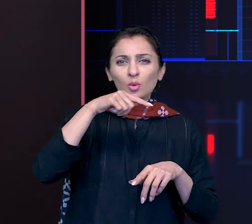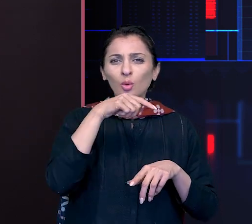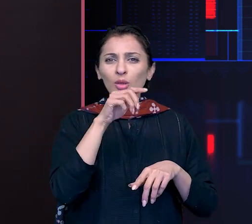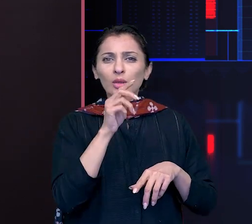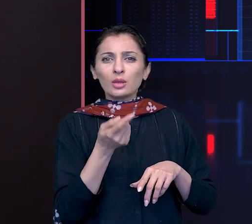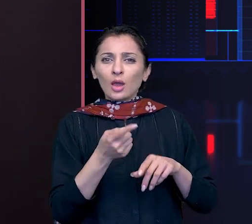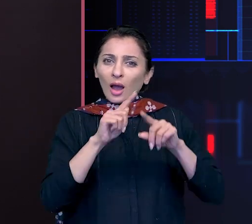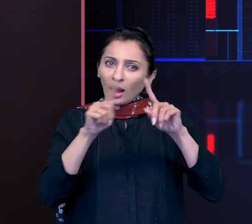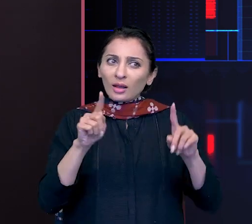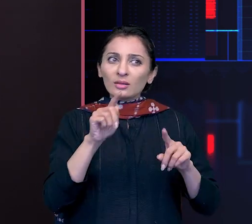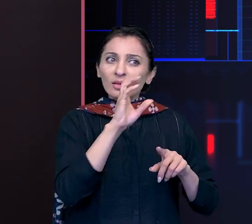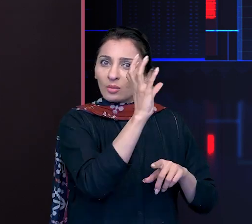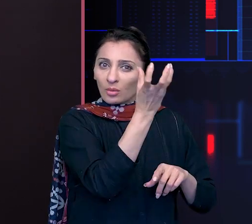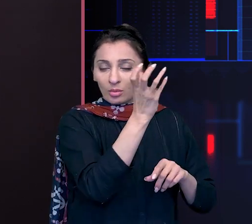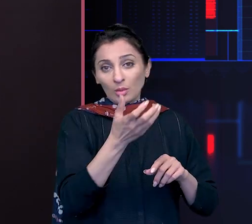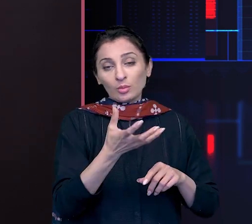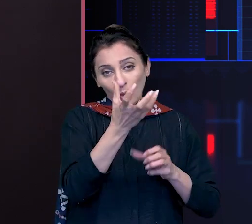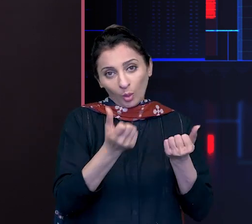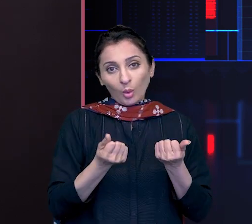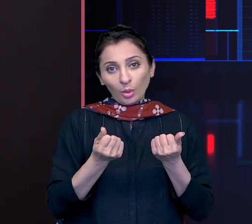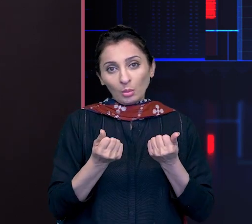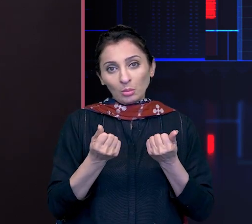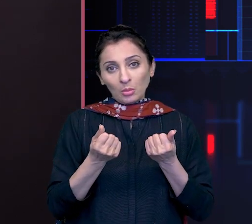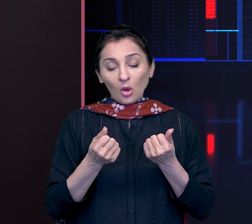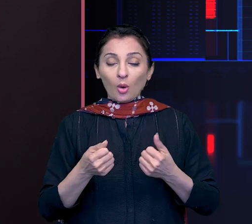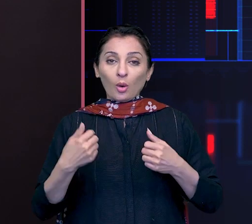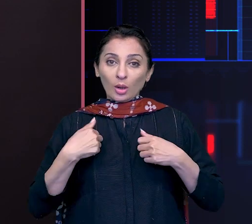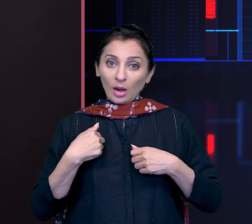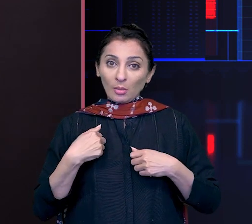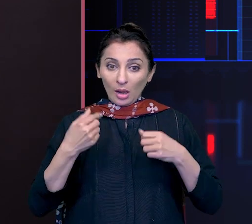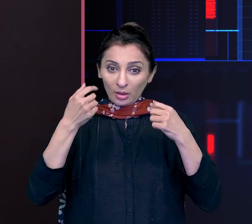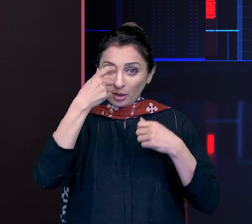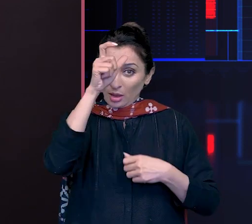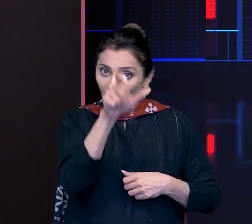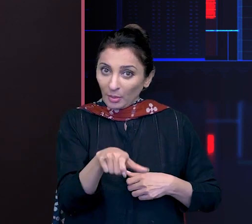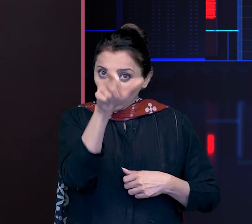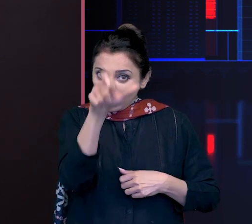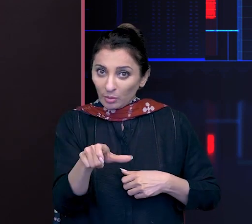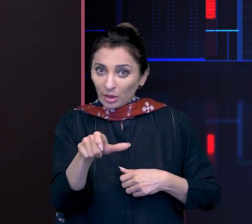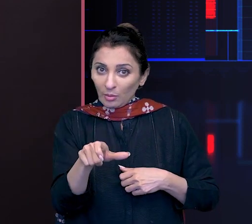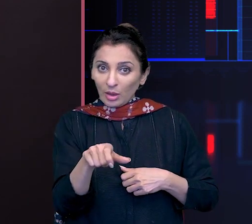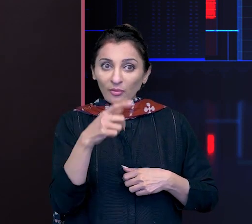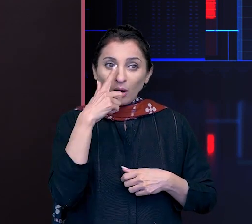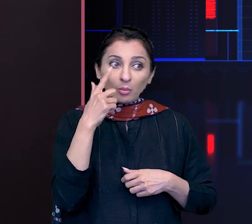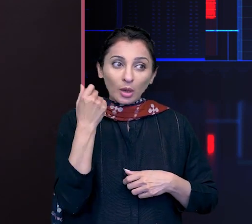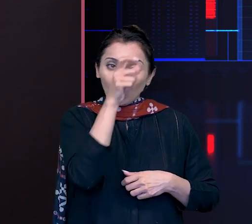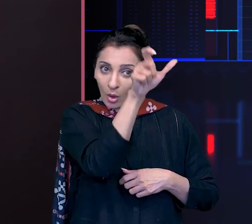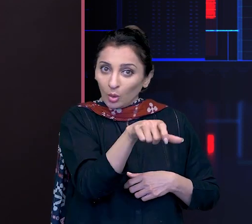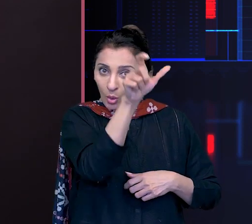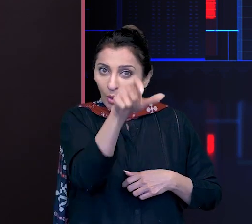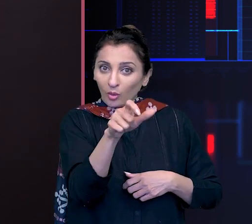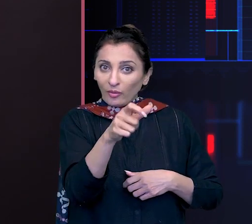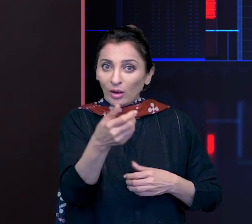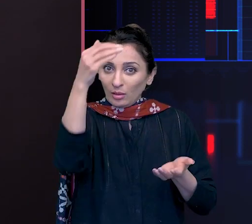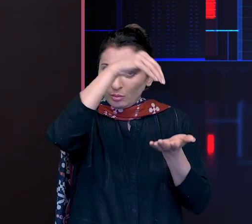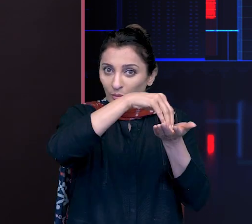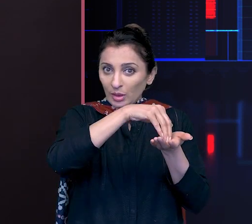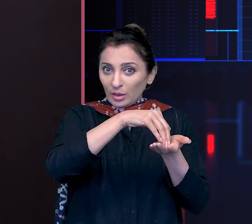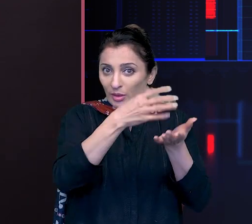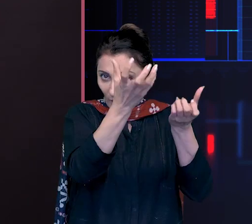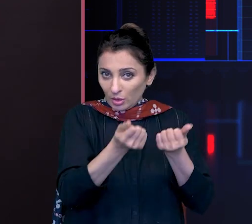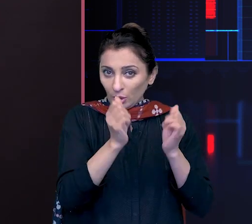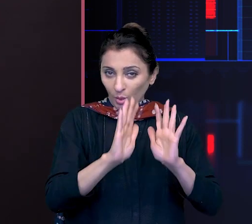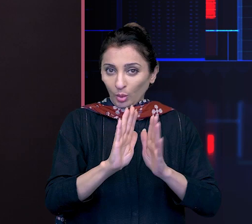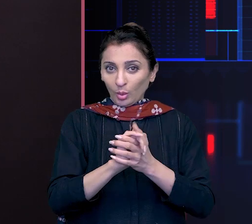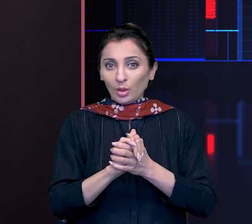उस ज़मीन पे हमारी तरह के ही लोग रहते हों। अब ये बहुत एक ऐसा सवाल है जिसको जवाब देने के